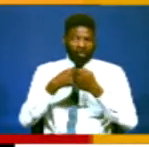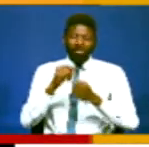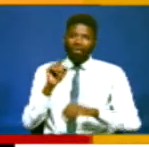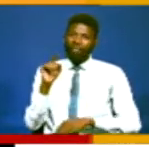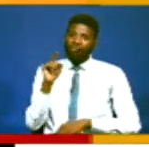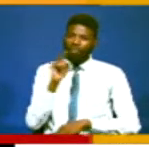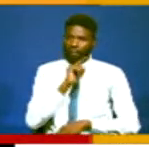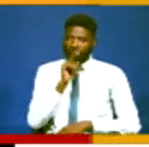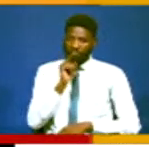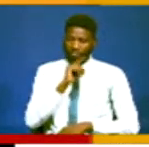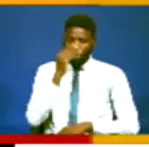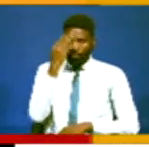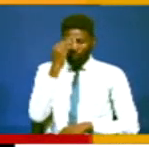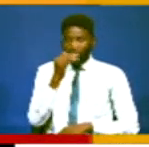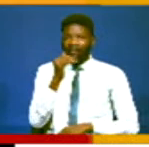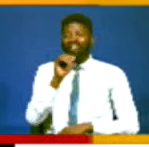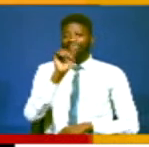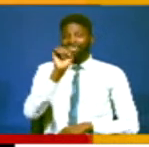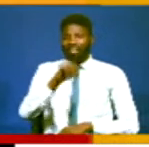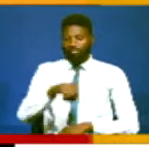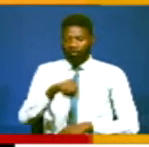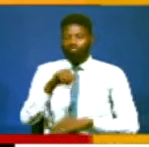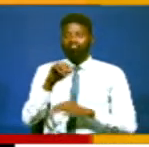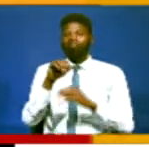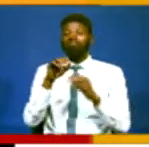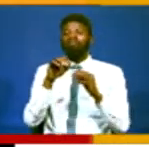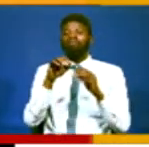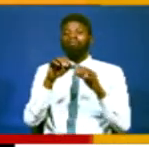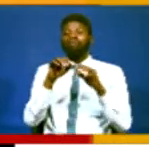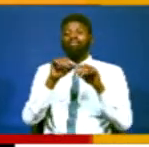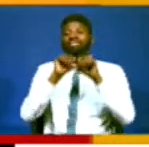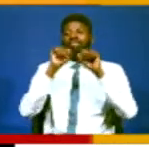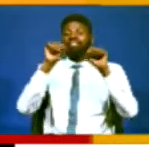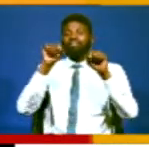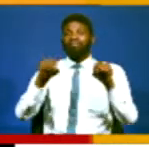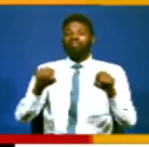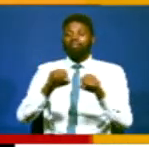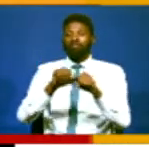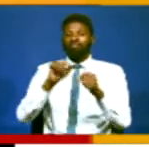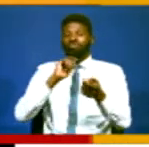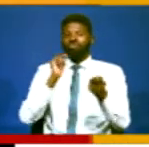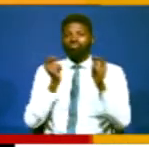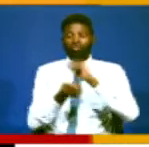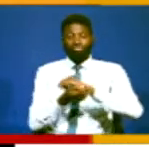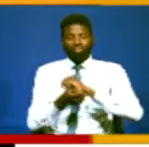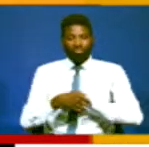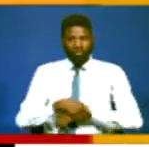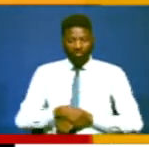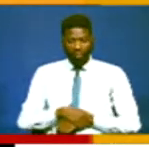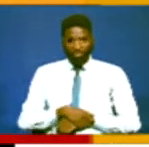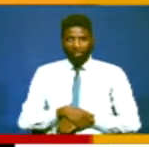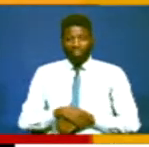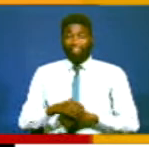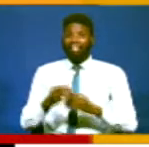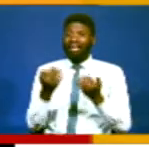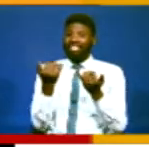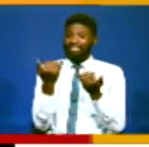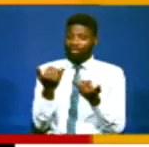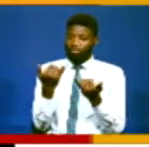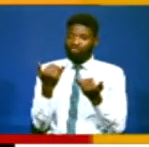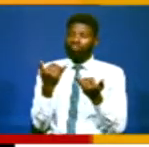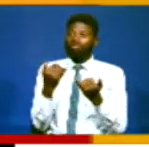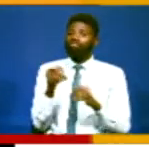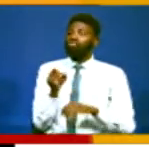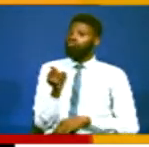mfumo umebadilishwa. Sasa wanafunzi katika shule zetu wanahaulishwa, wale ambao wamefanya mtihani katika grade ya